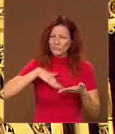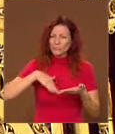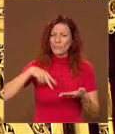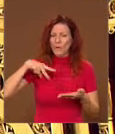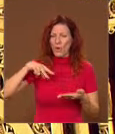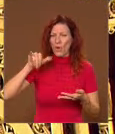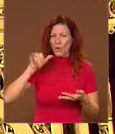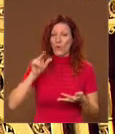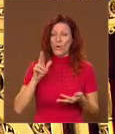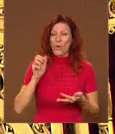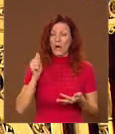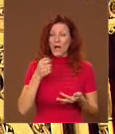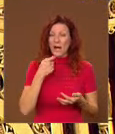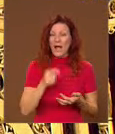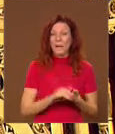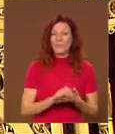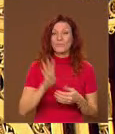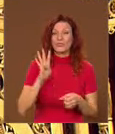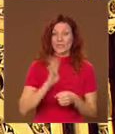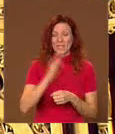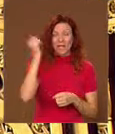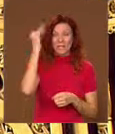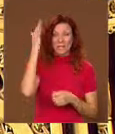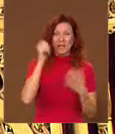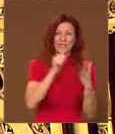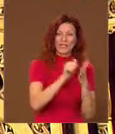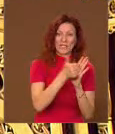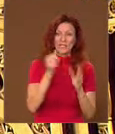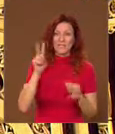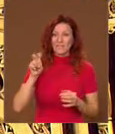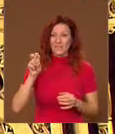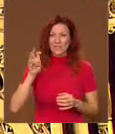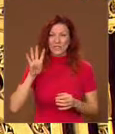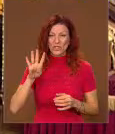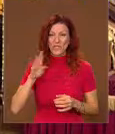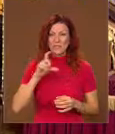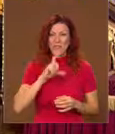Лука, 14 глава от 16 до 24 стих.